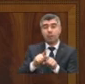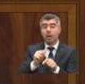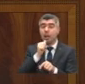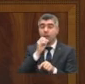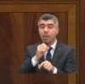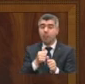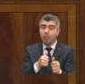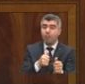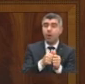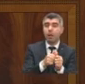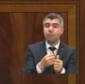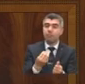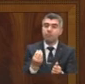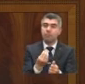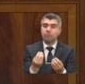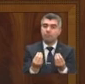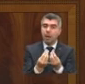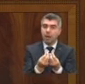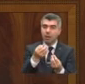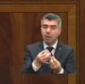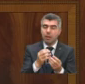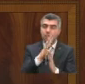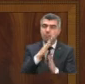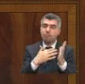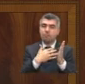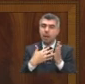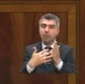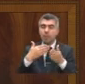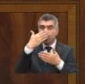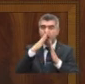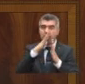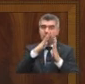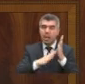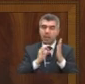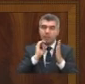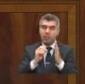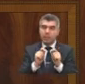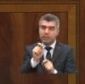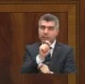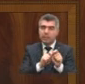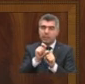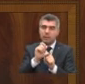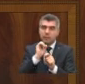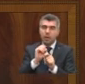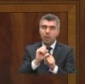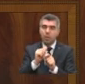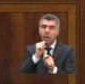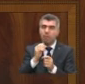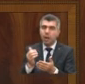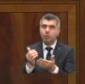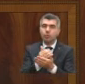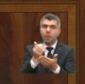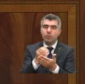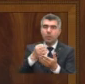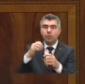مواكبة متعددة الأبعاد في إطار البرنامج الوطني لتطهير السائل المندمج، وإعادة استعمال